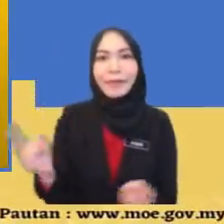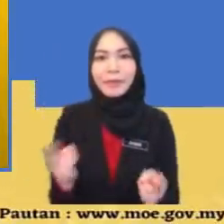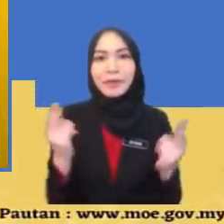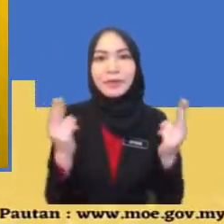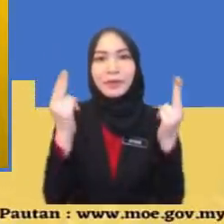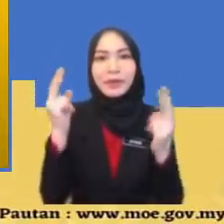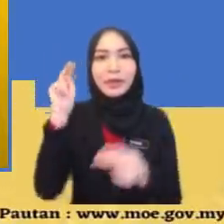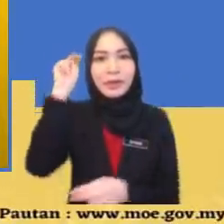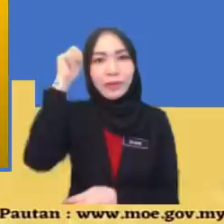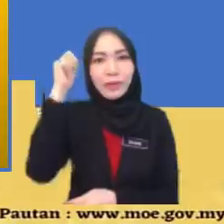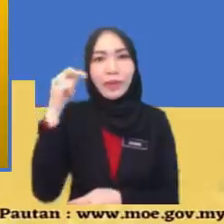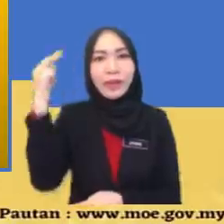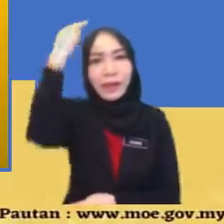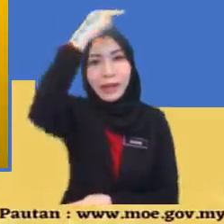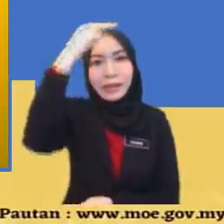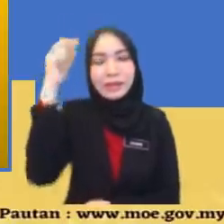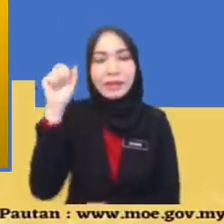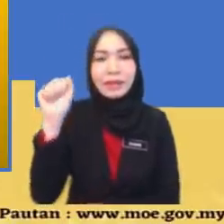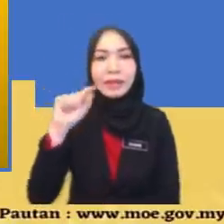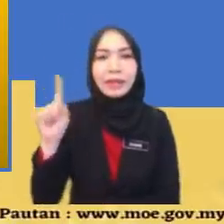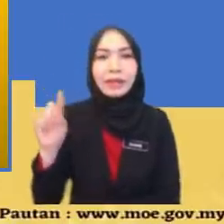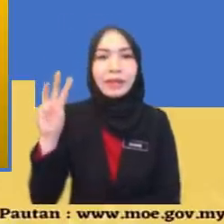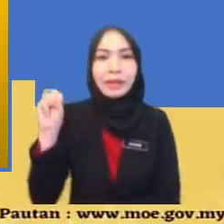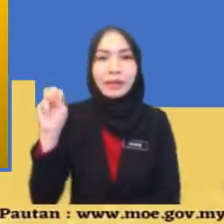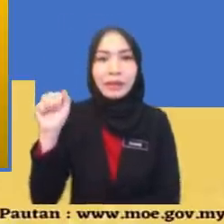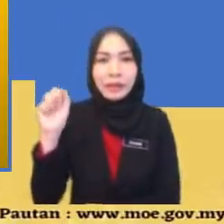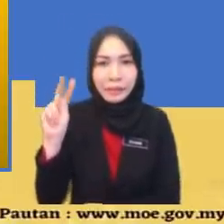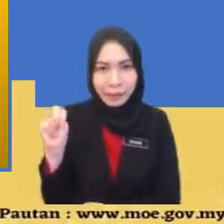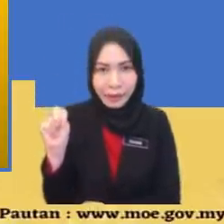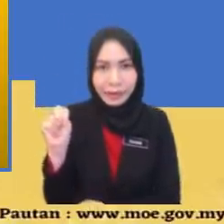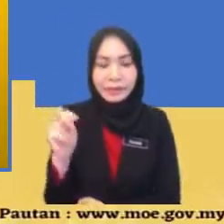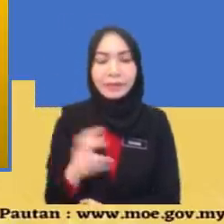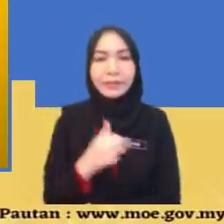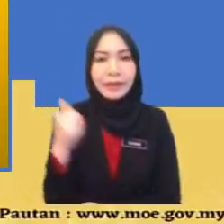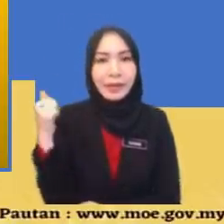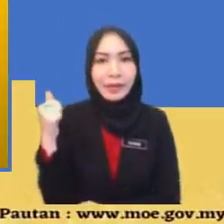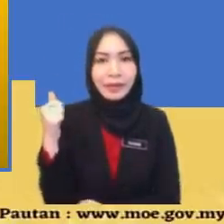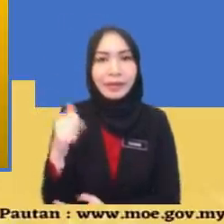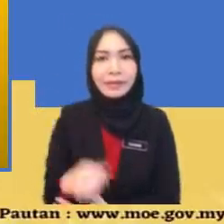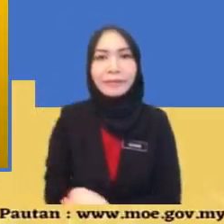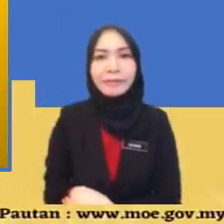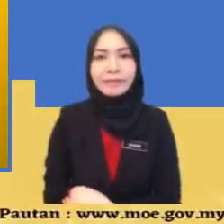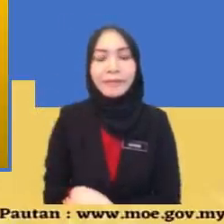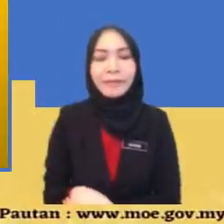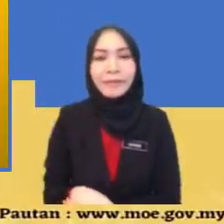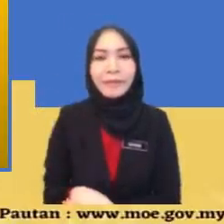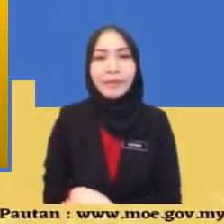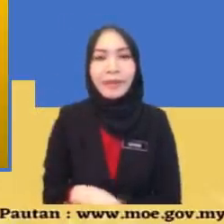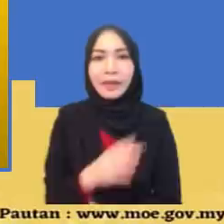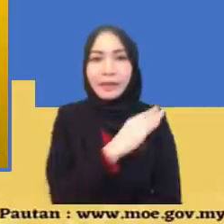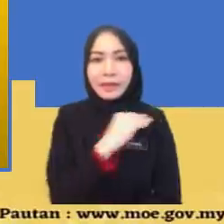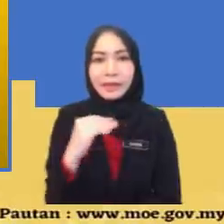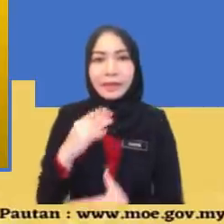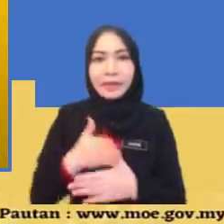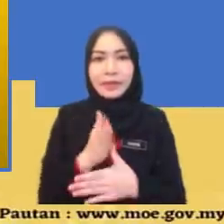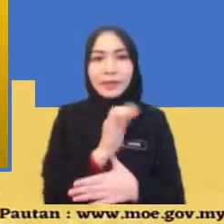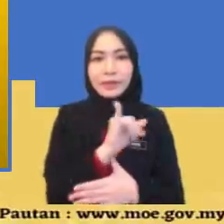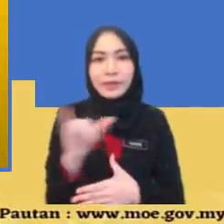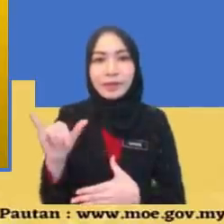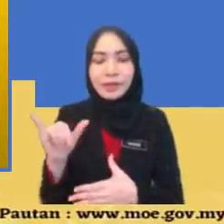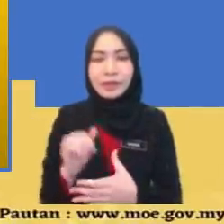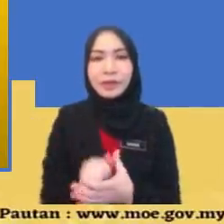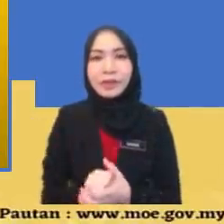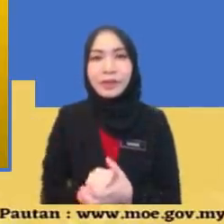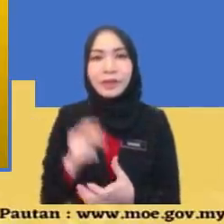pengaruh melekin pembangunan kurikulum Kementerian Pendidikan Malaysia dan seterusnya bantuannya dan